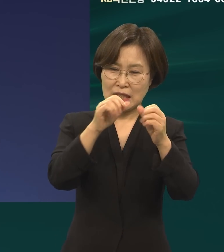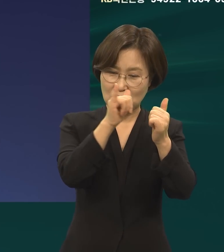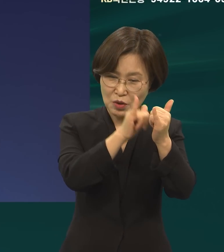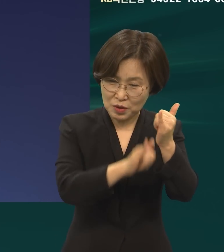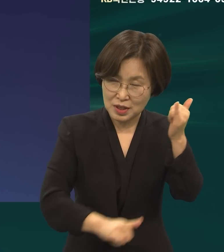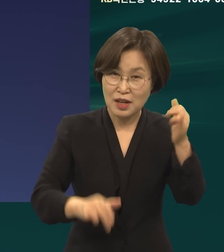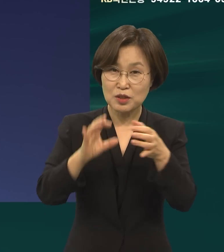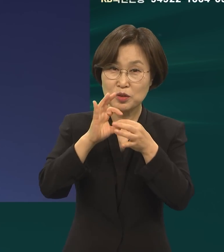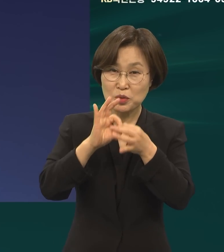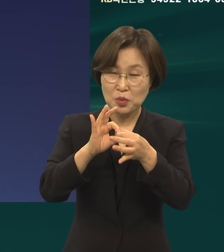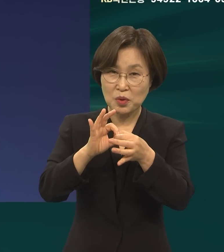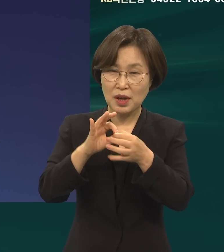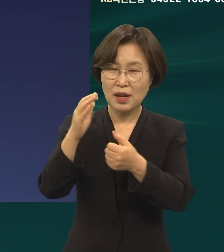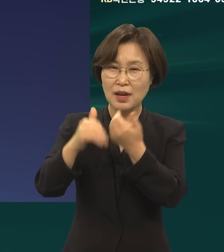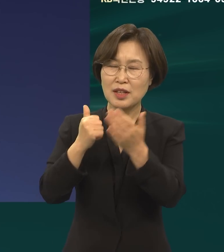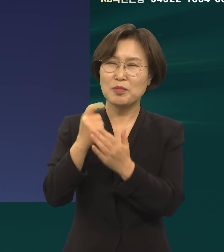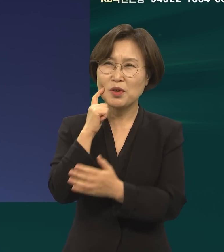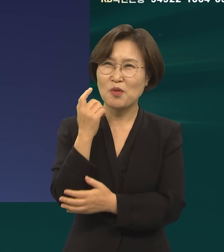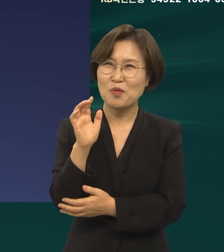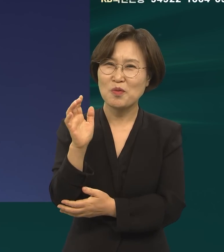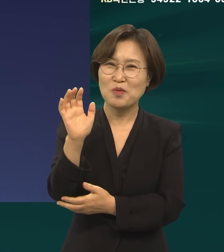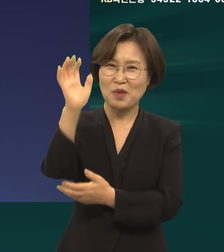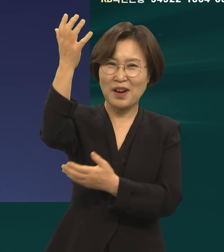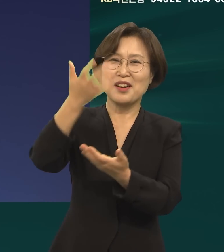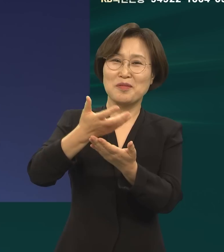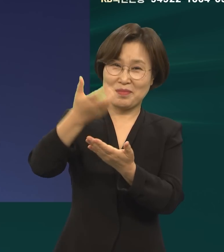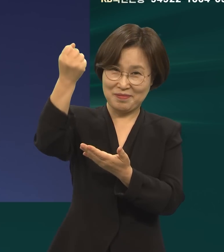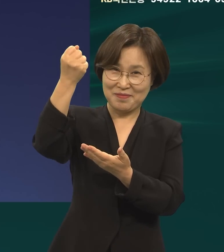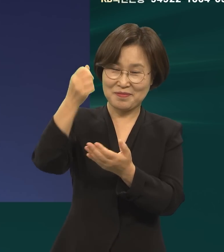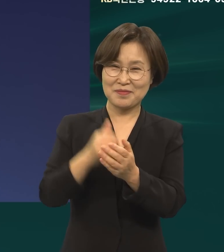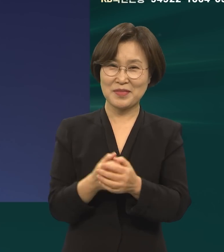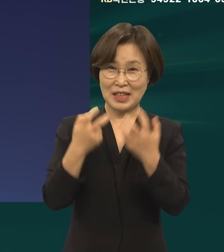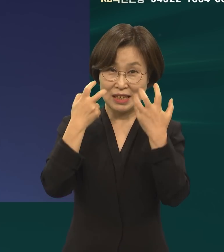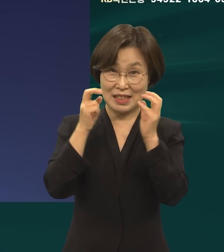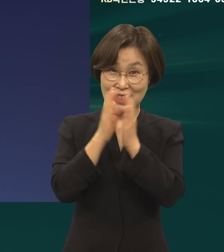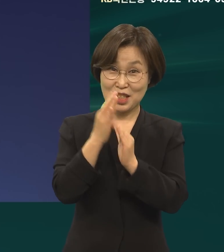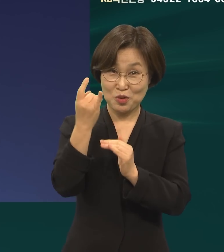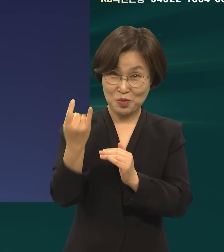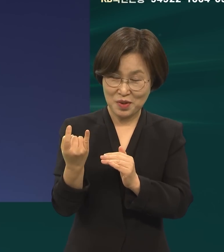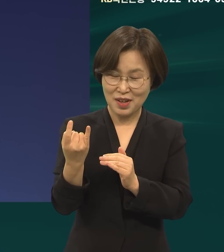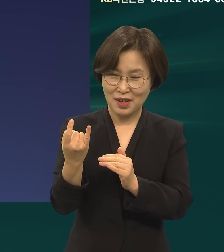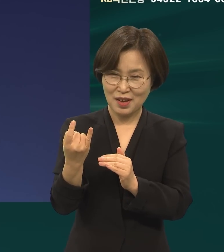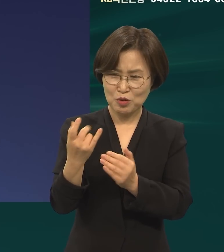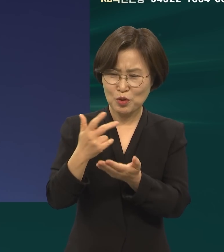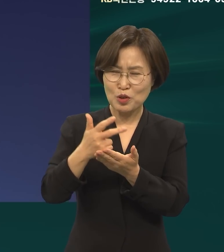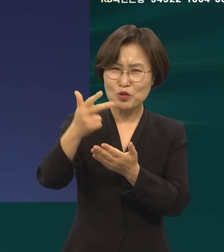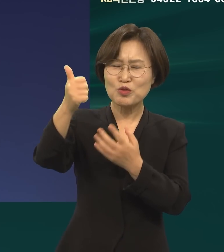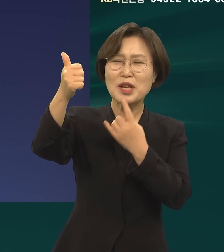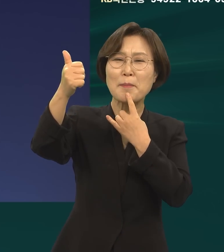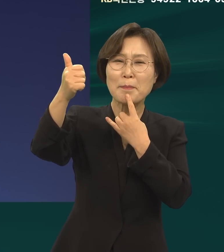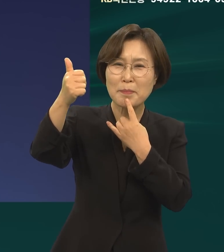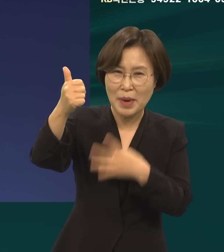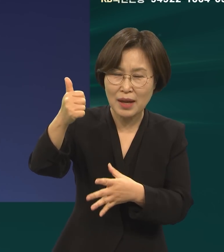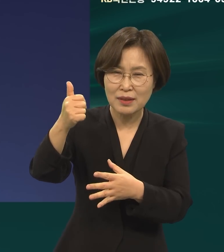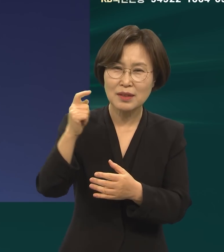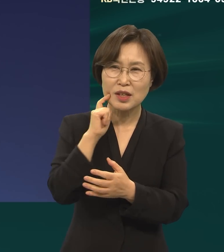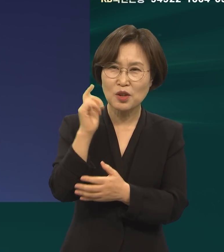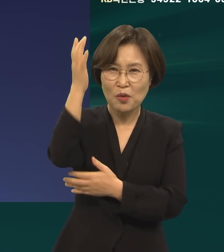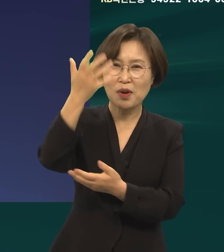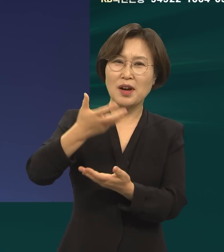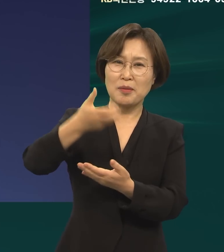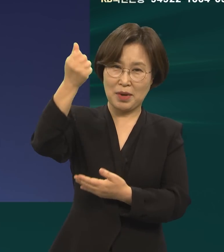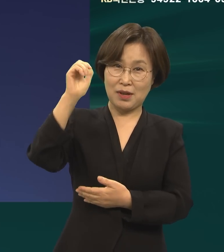주님이 영광 받으시는 것입니다. 이번 다니엘 기도에도 우리 기도했던 것처럼 주님만이 영광 받는 집회가 되기를